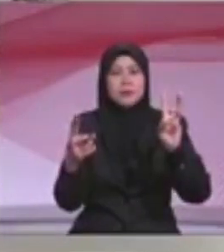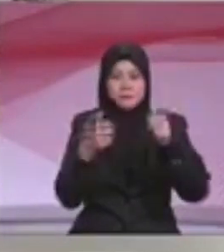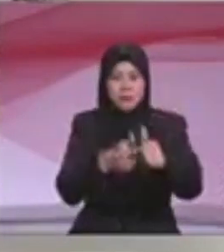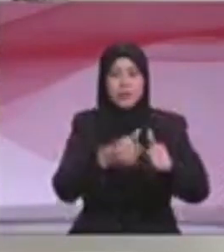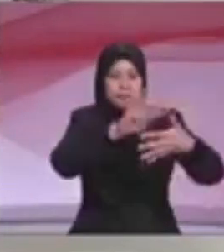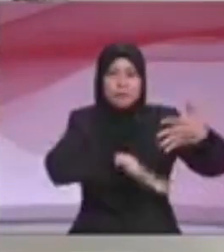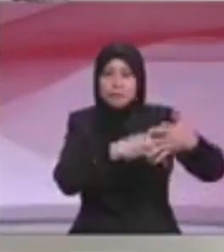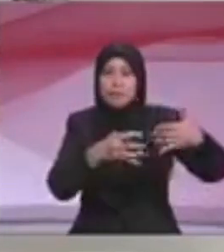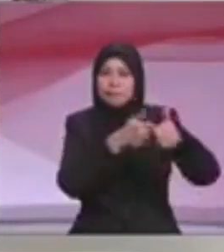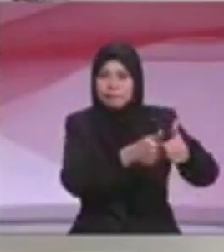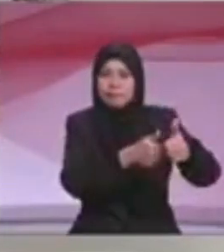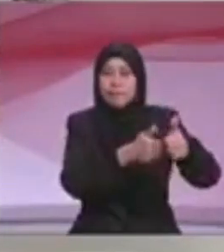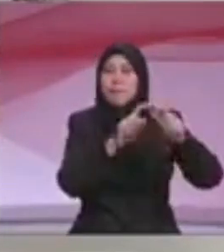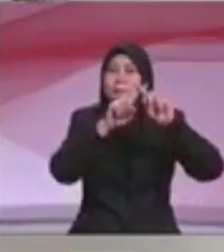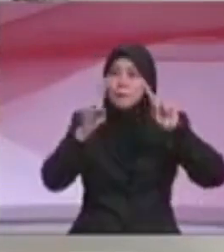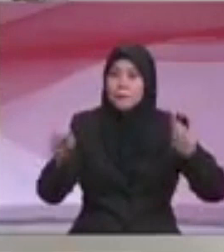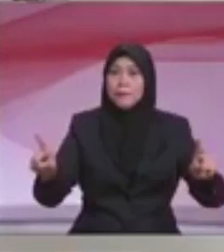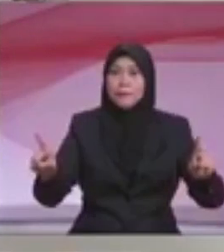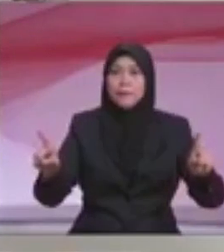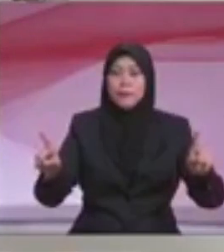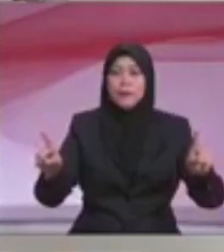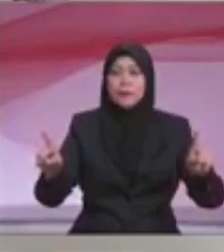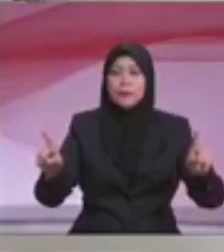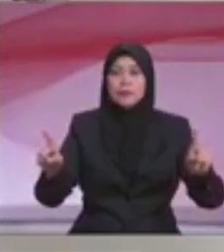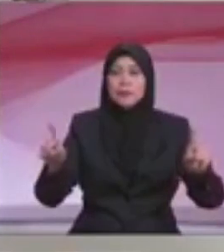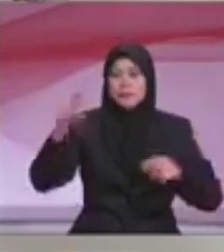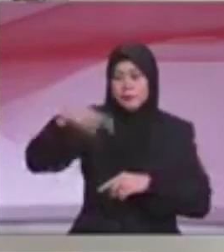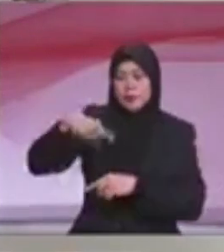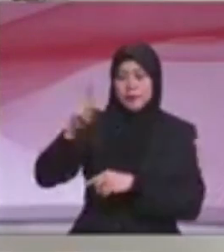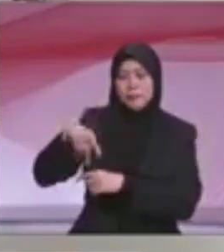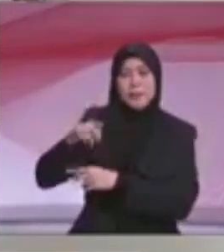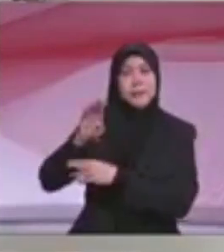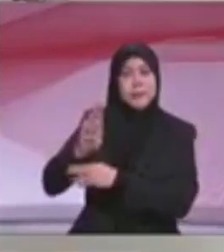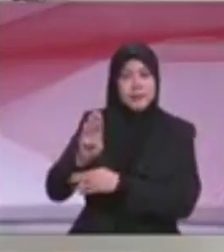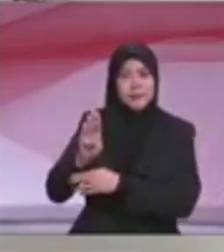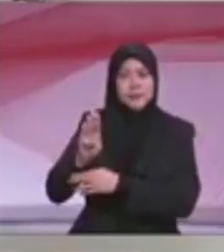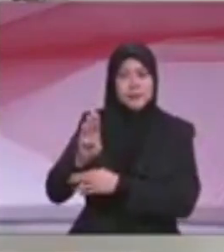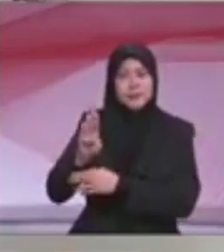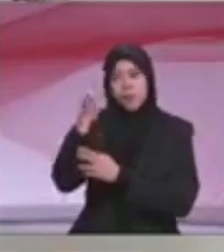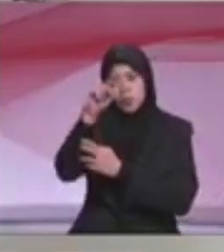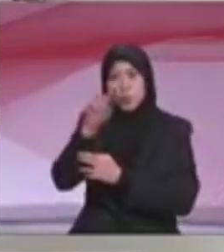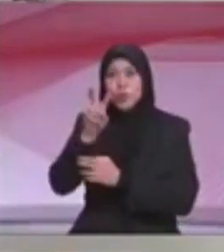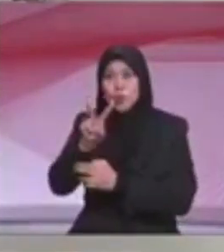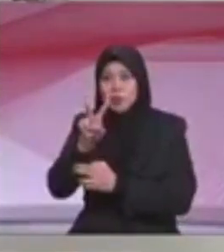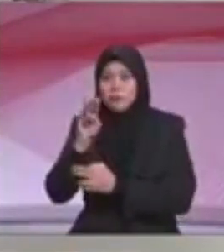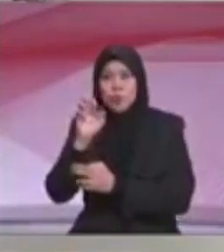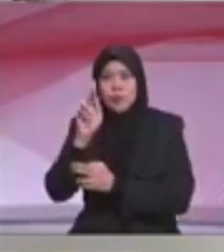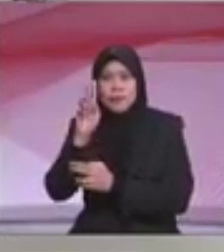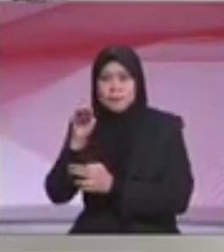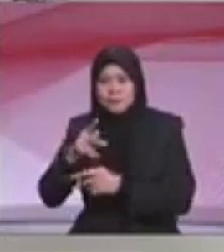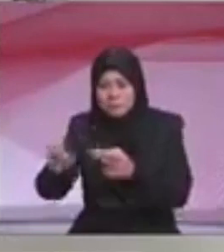dijadualkan. Walau bagaimanapun, PKPB untuk dua mukim yang masih